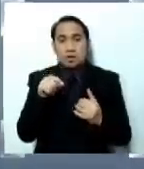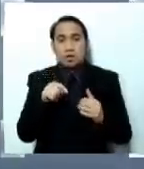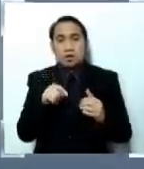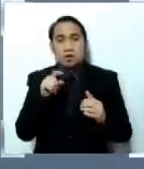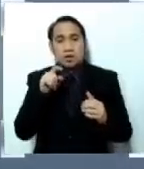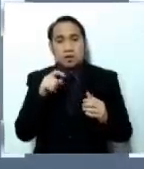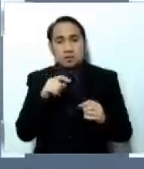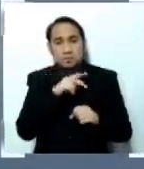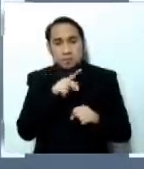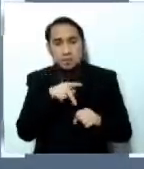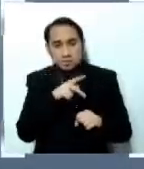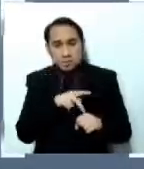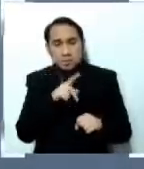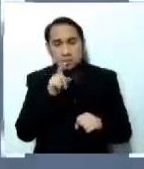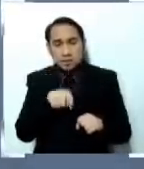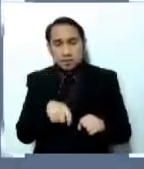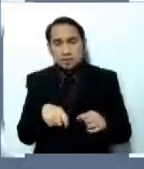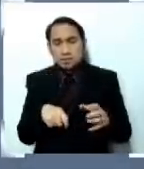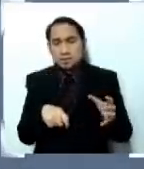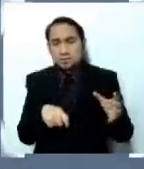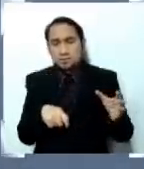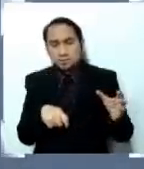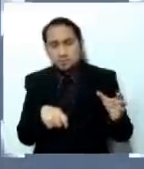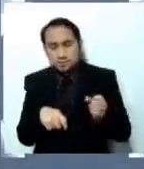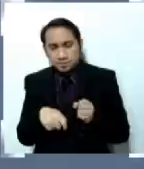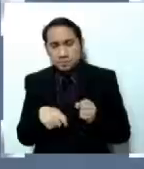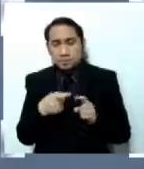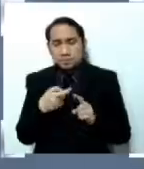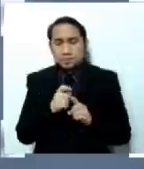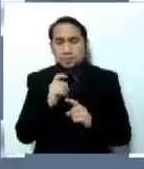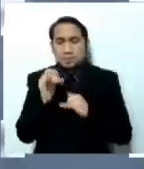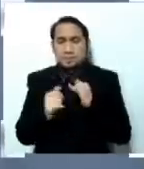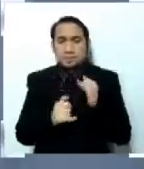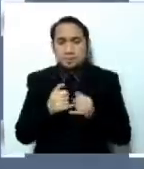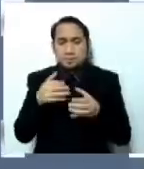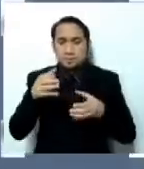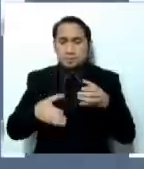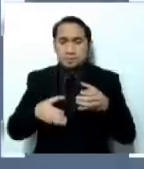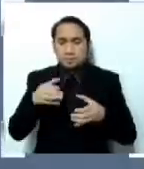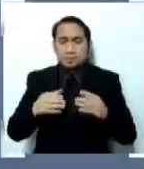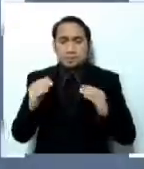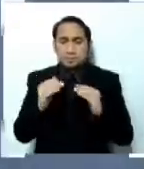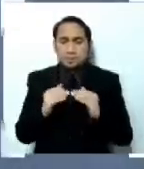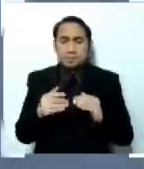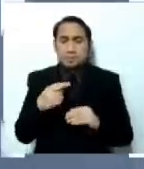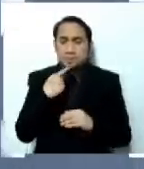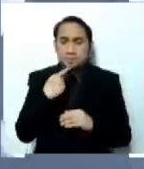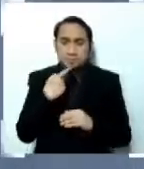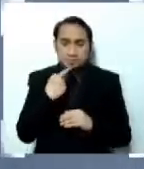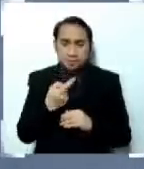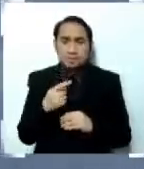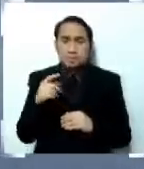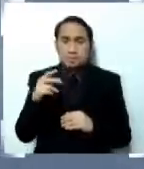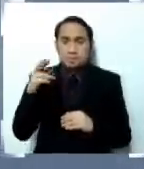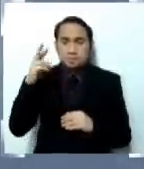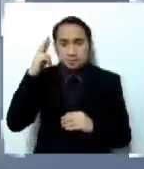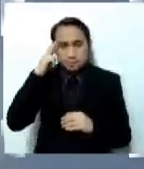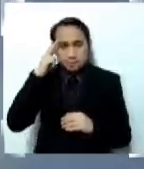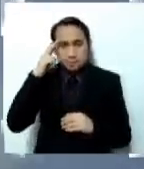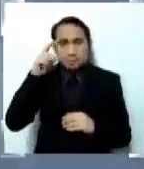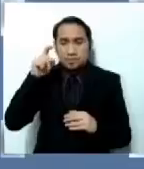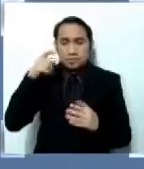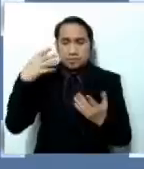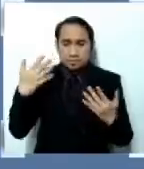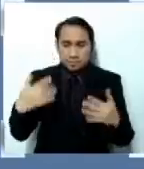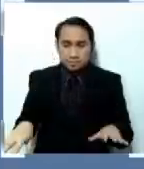sa International Court of Justice. Nang kunin ang ganyang reaksyon sa mga sinabi ni Loxin, sinabi ni Roque, nagkausap na raw sila ni